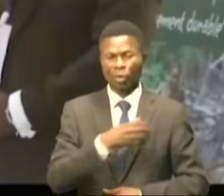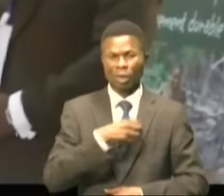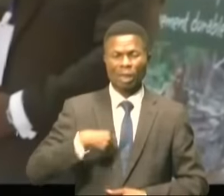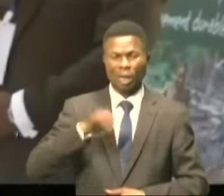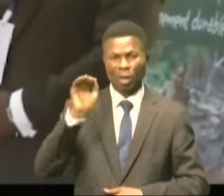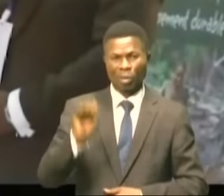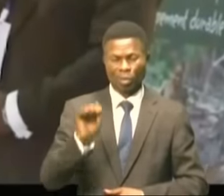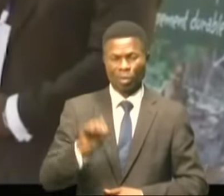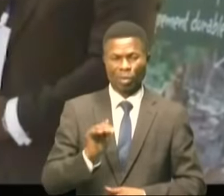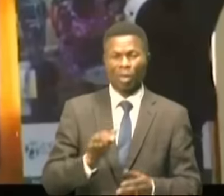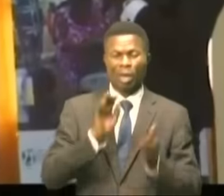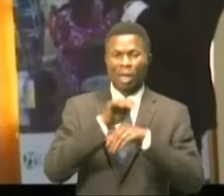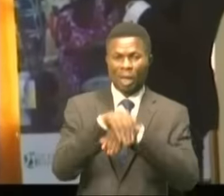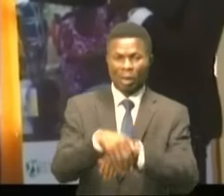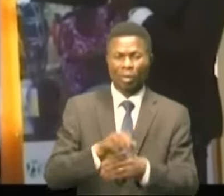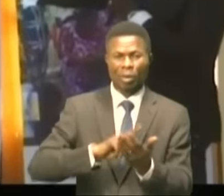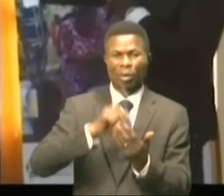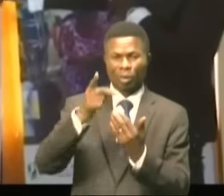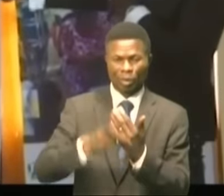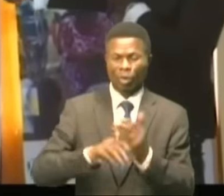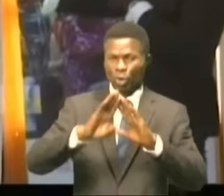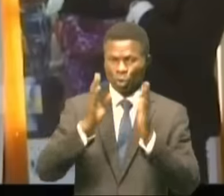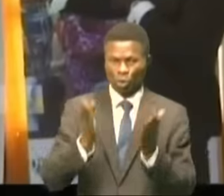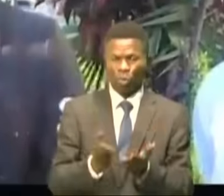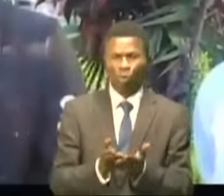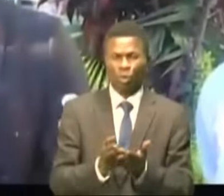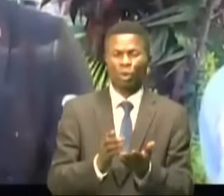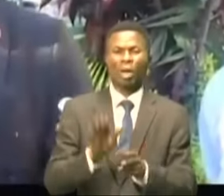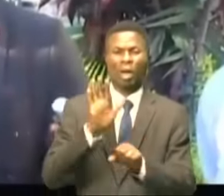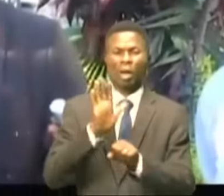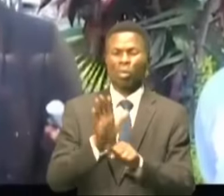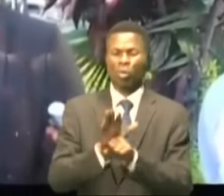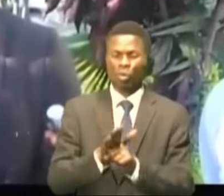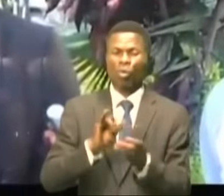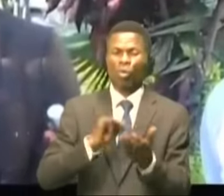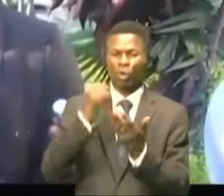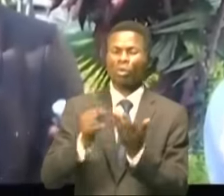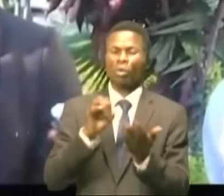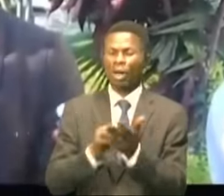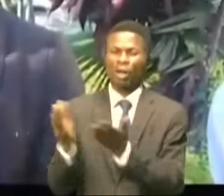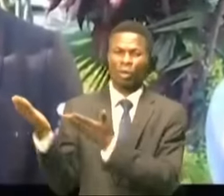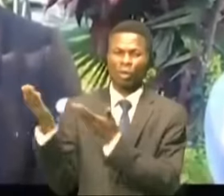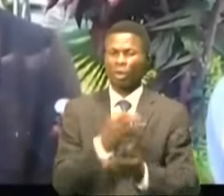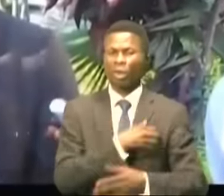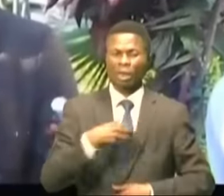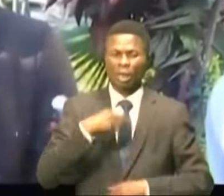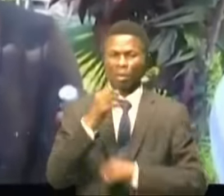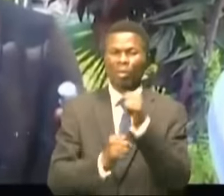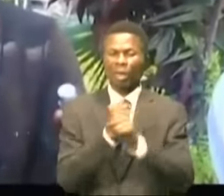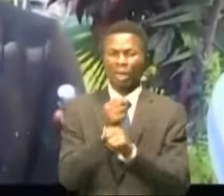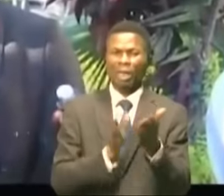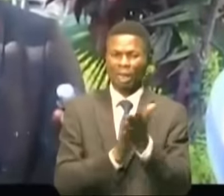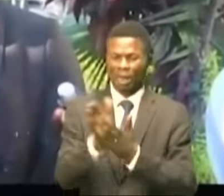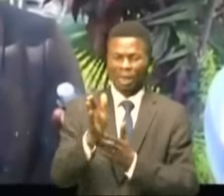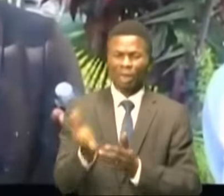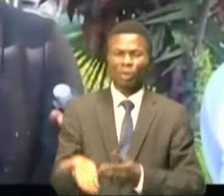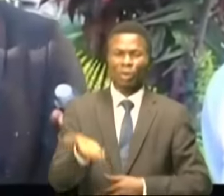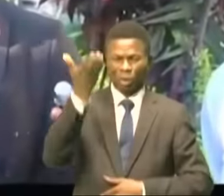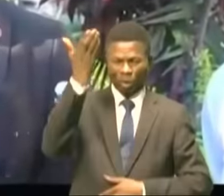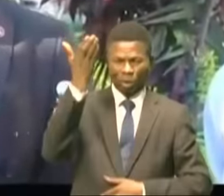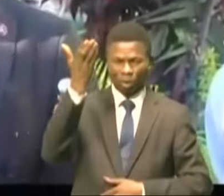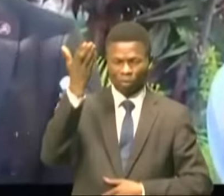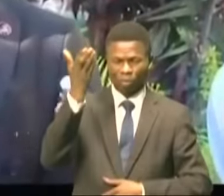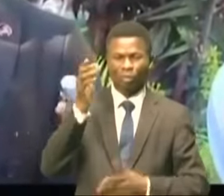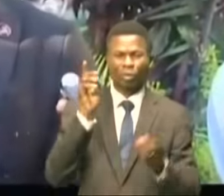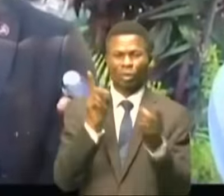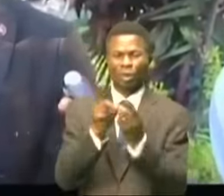par ce projet, a souligné Elie Tousekilizane, chef de projet. On parle vraiment de femmes âgées de 15 ans et plus, qui sont beaucoup plus exposées